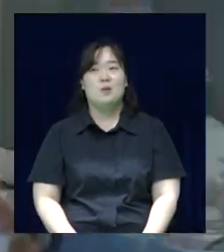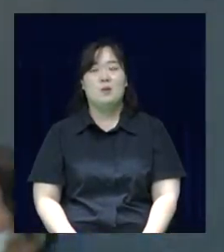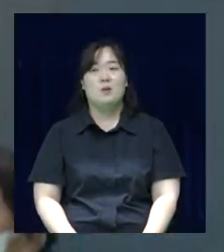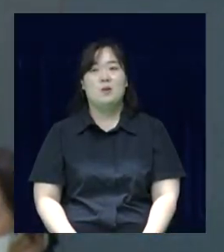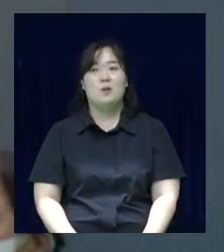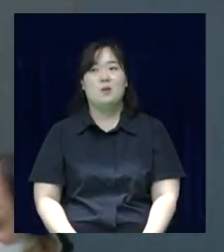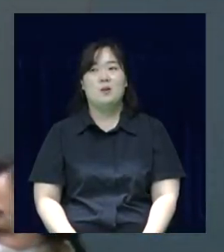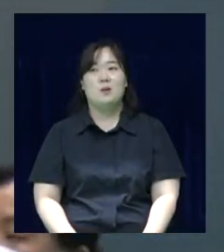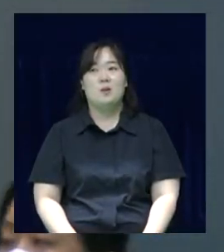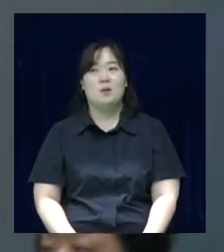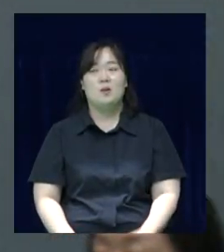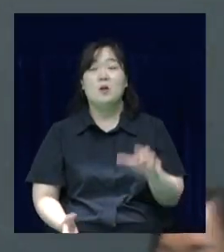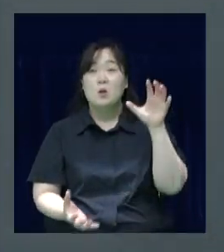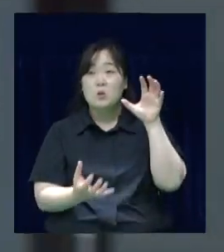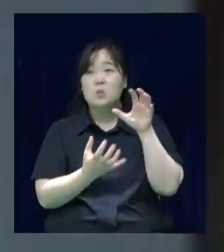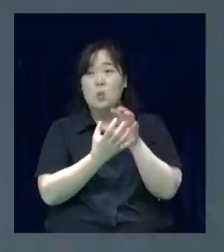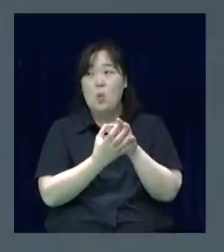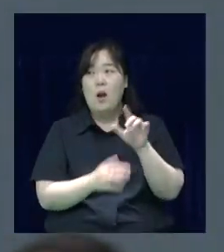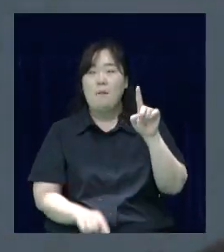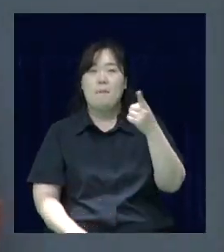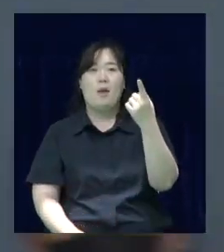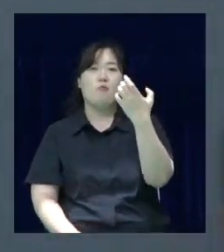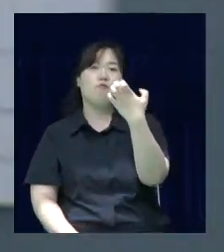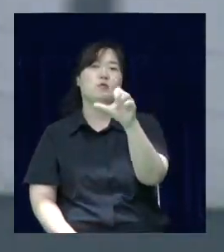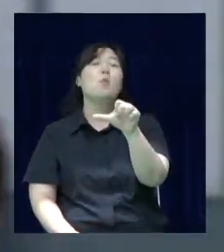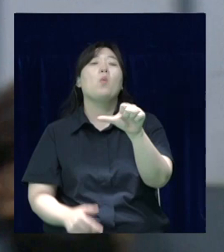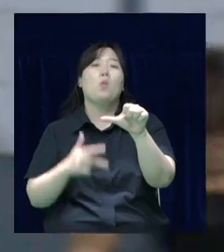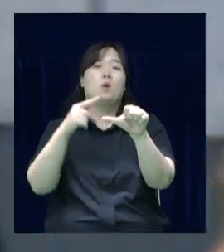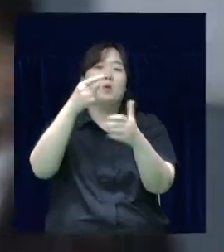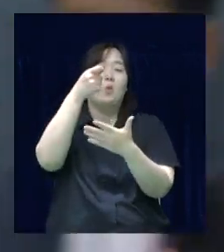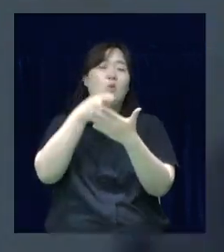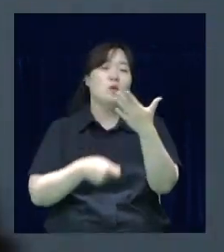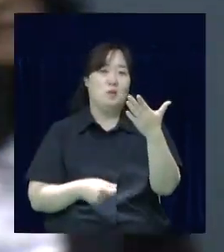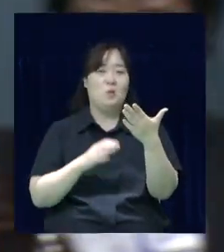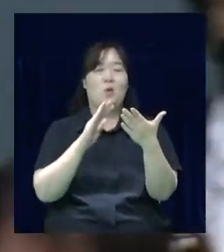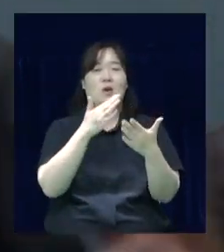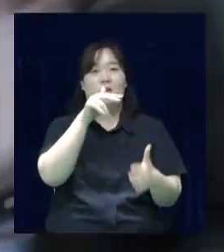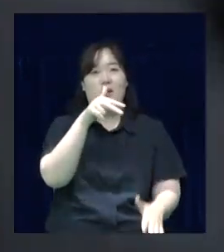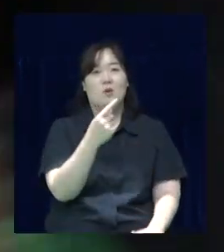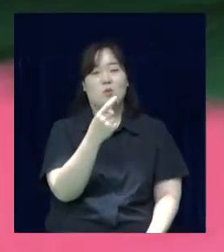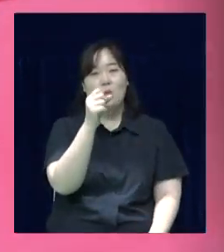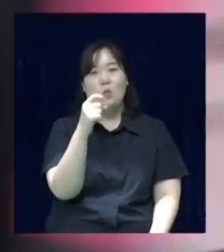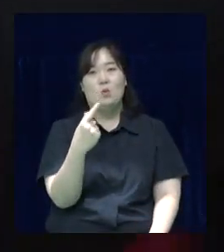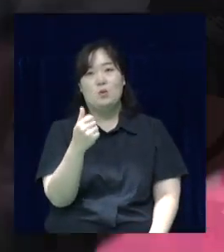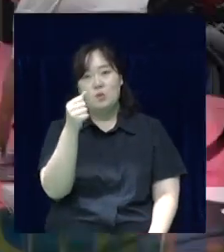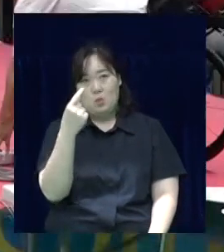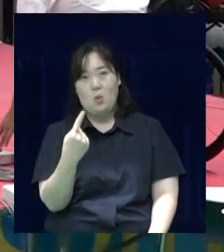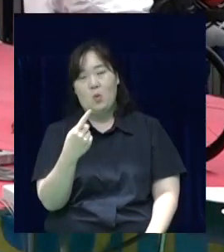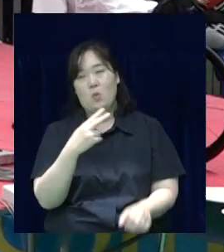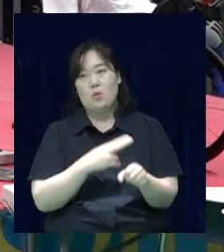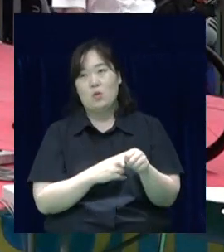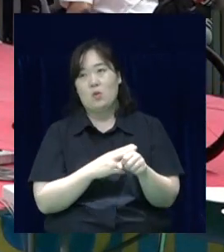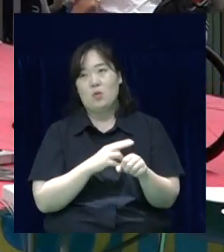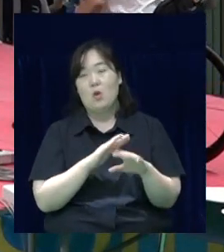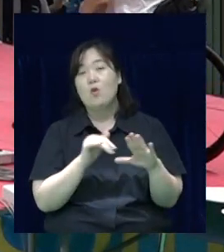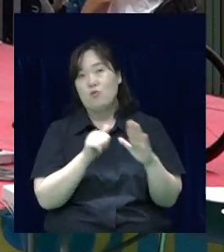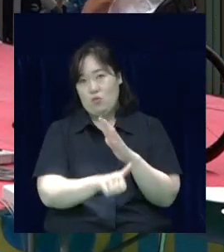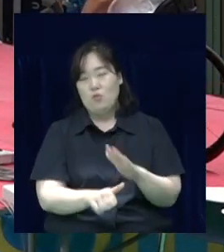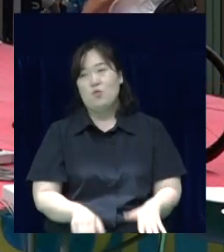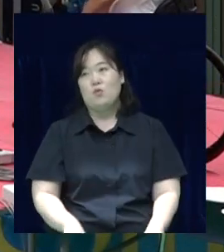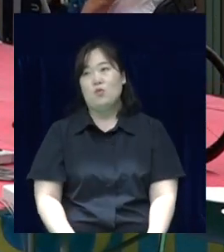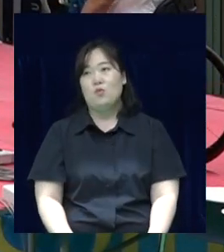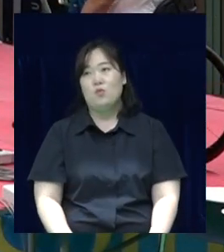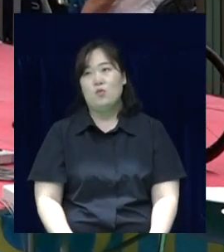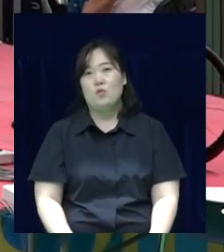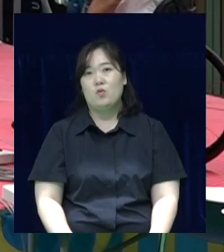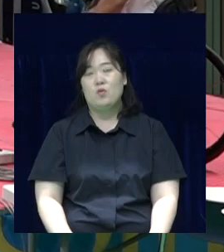이렇게 총합 195kg을 기록하게 된 조은호 선수고요. 올해 전국체전에 출전하면 아주